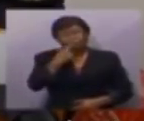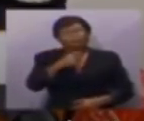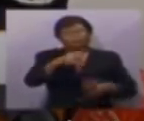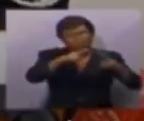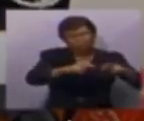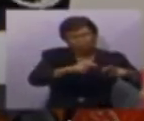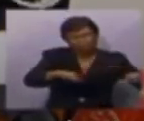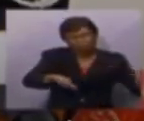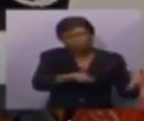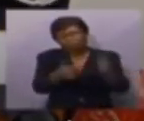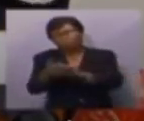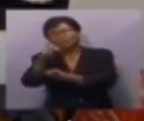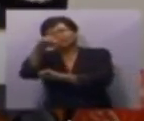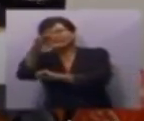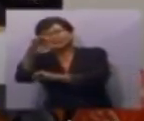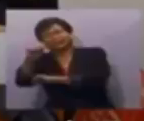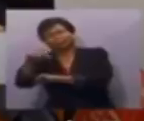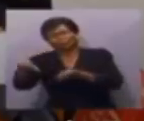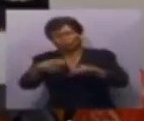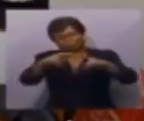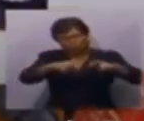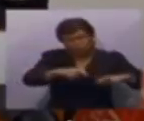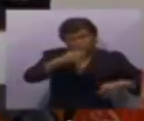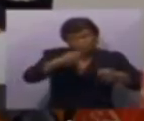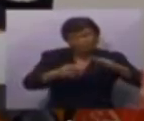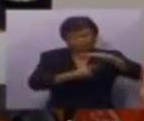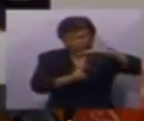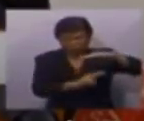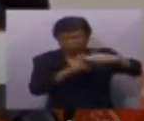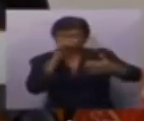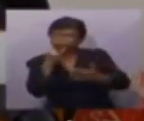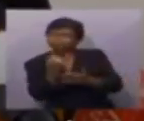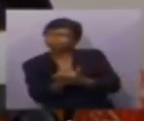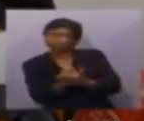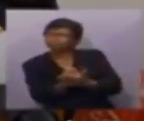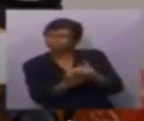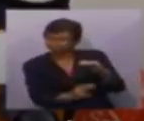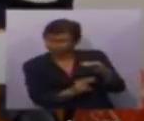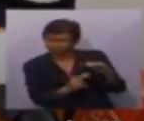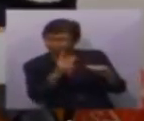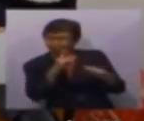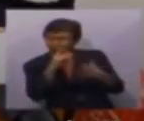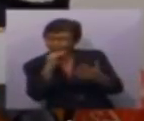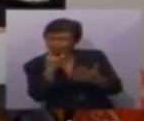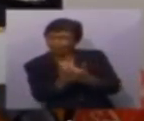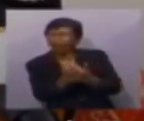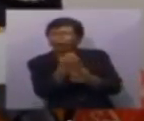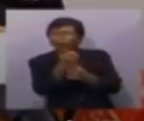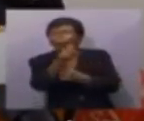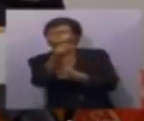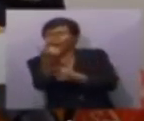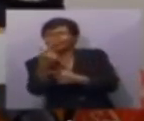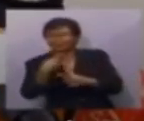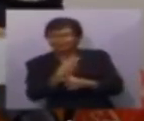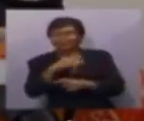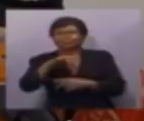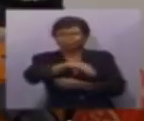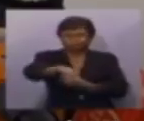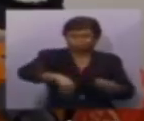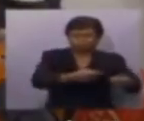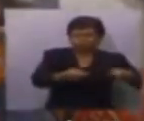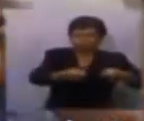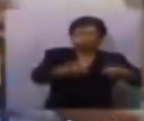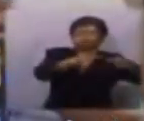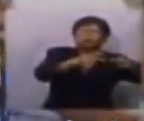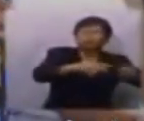ini dijalankan oleh pihak DCE. Sekiranya ada unsur-unsur jenayah dan sebagainya, kita akan mengambil alih